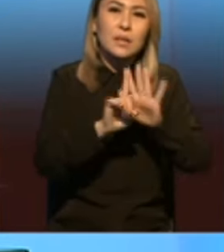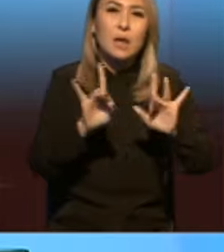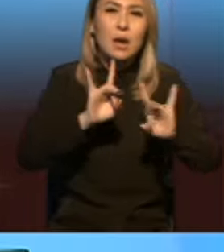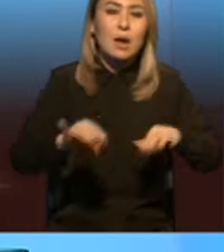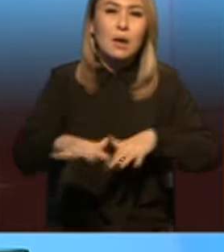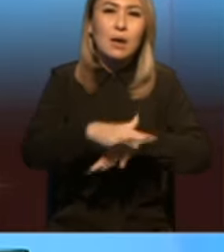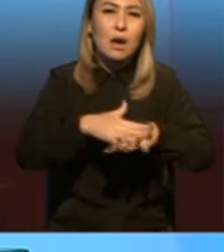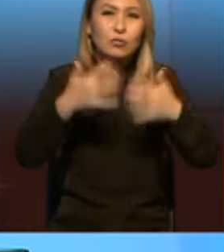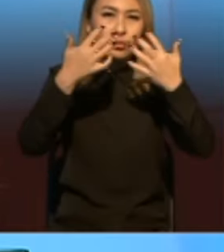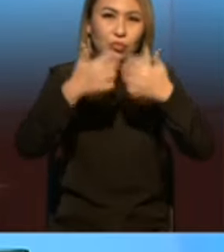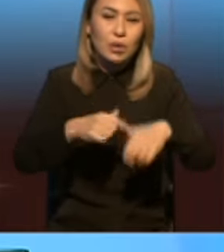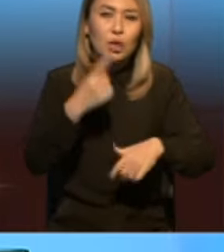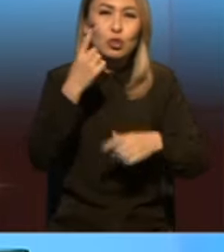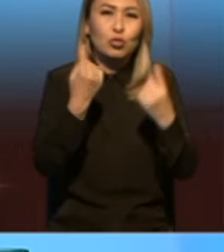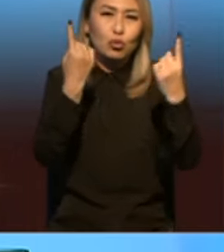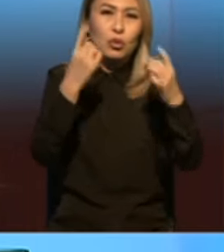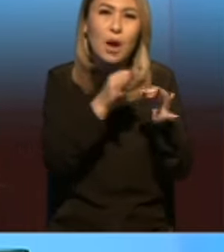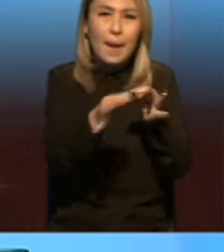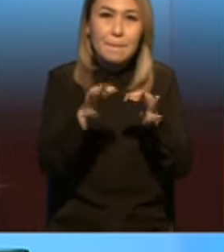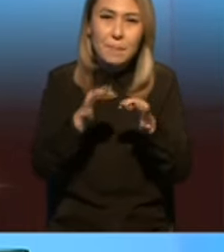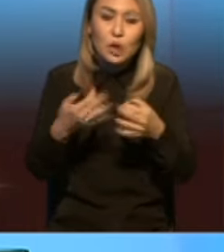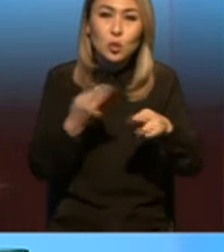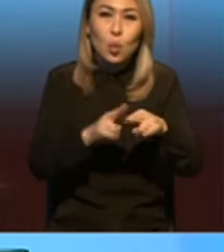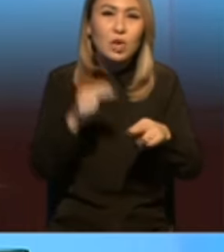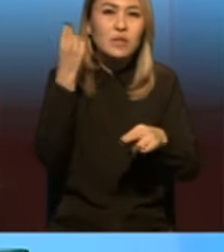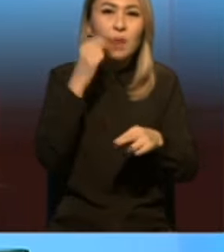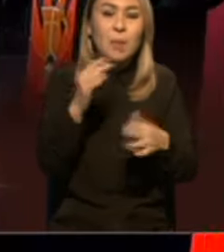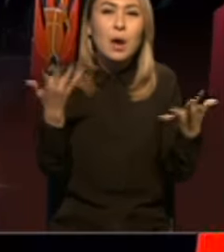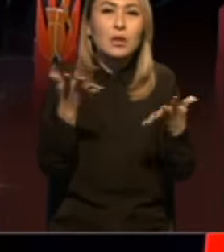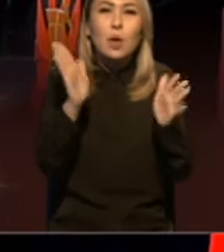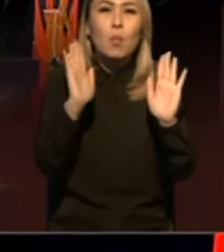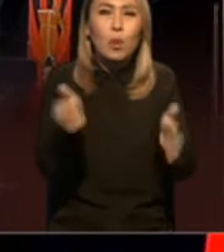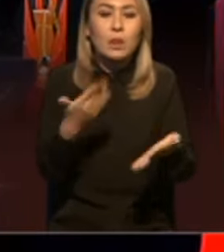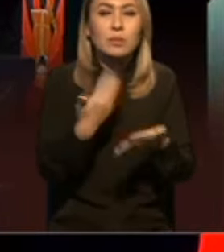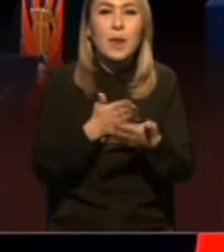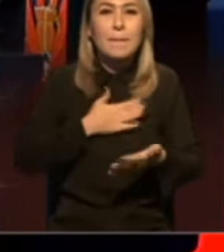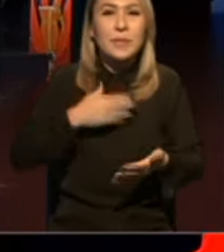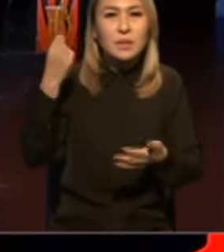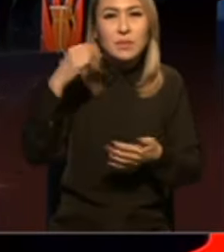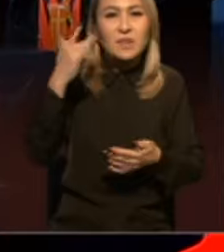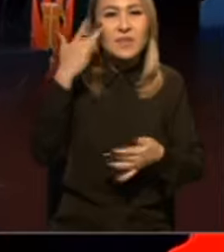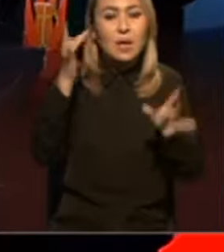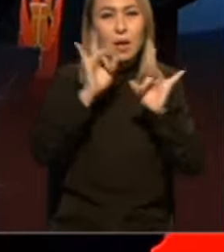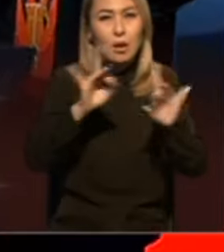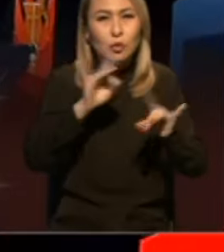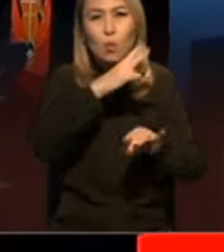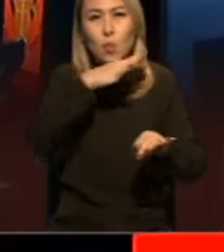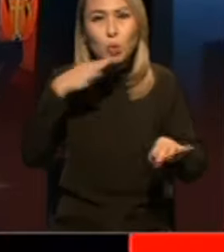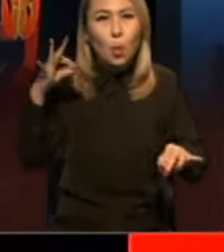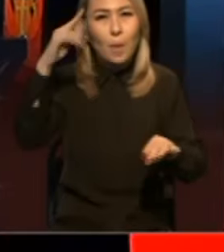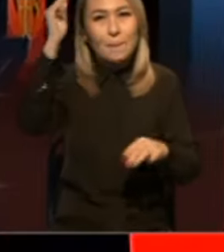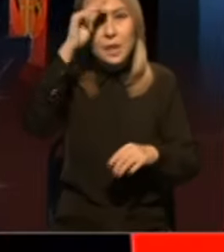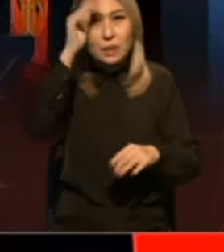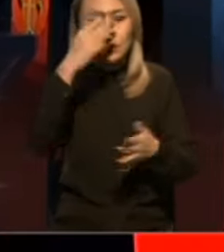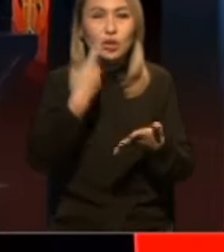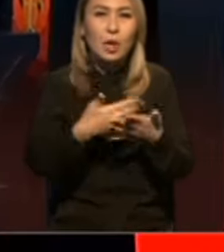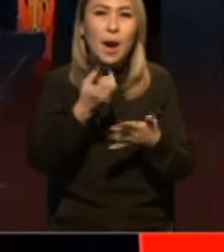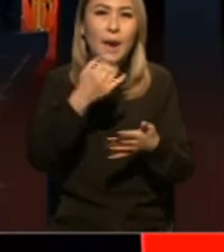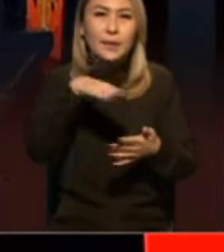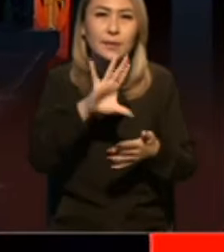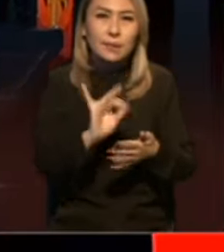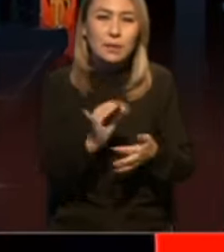саны бойынша үлкен аймақ. Бірақ ол халықтың сапасы қандай болады? Бізде қазір президент көп айтады осы жайында. Біз білім жағынан IT